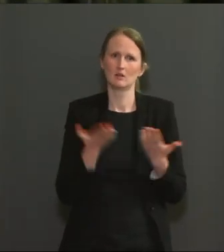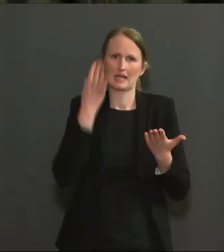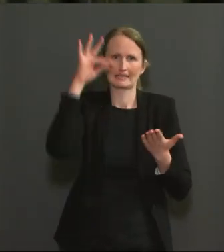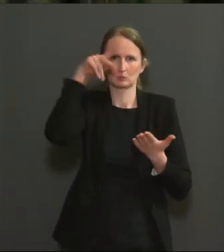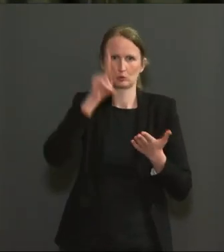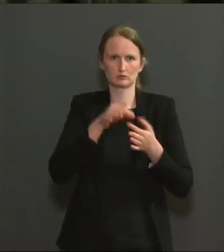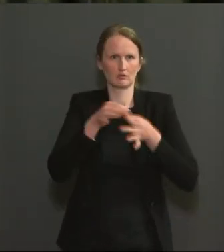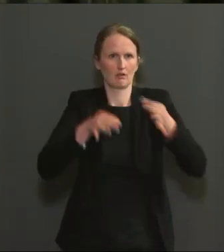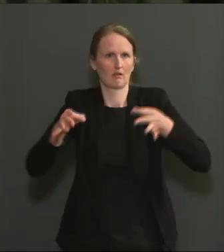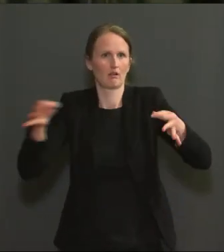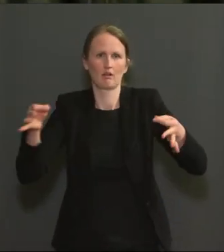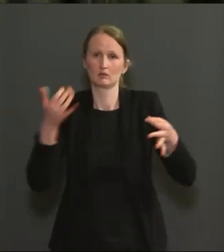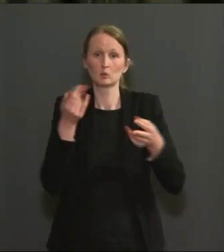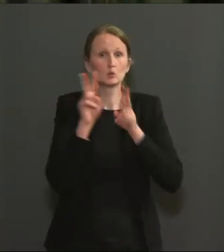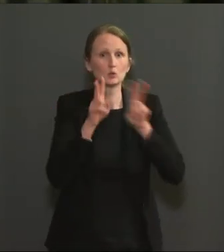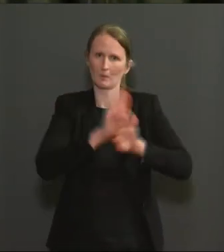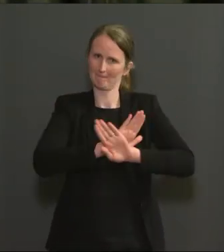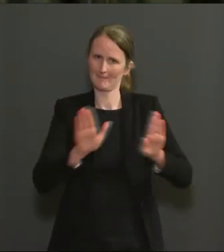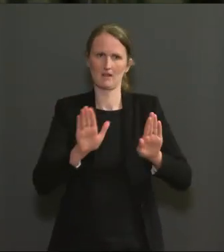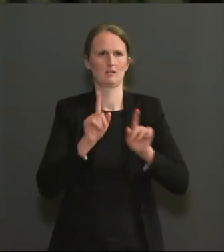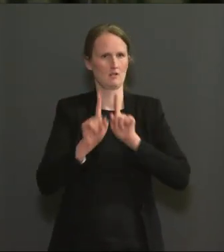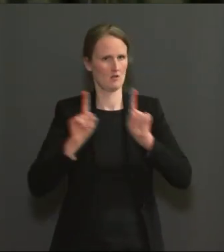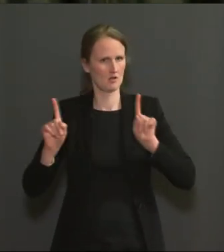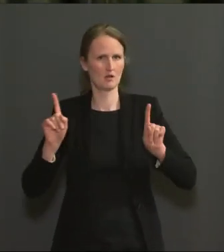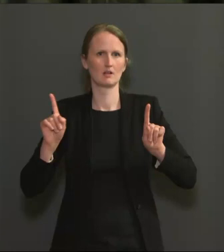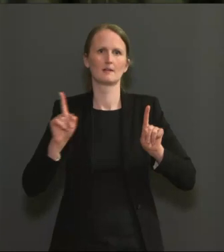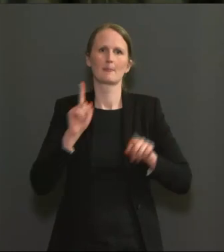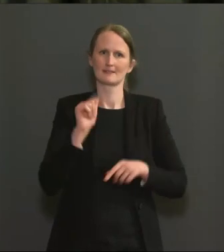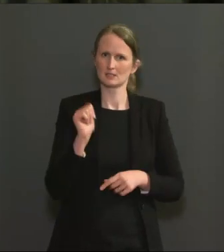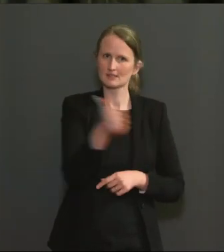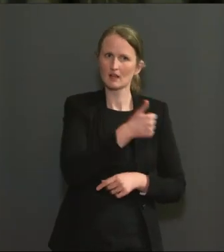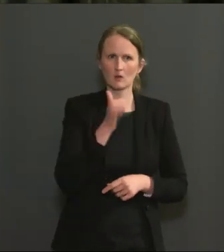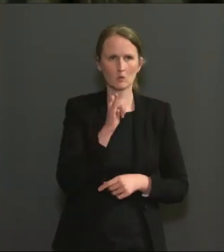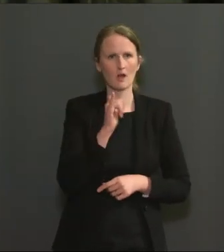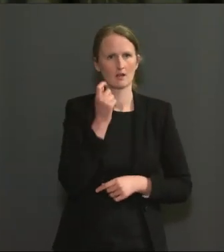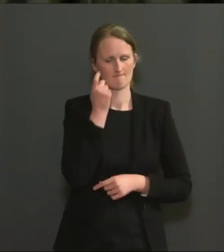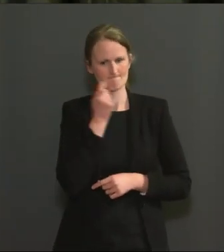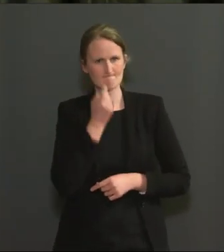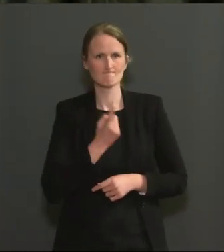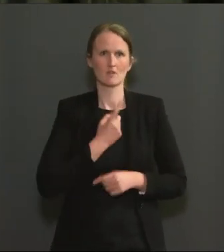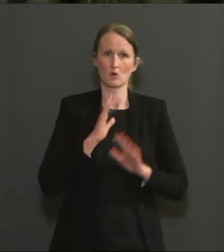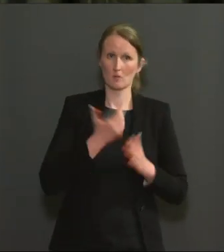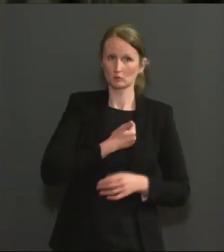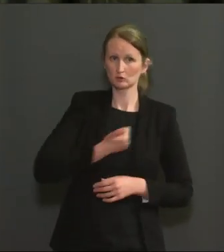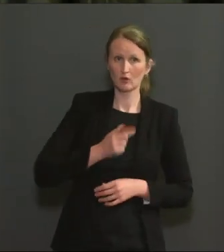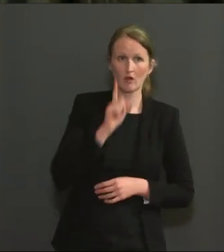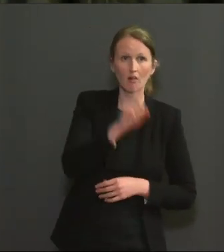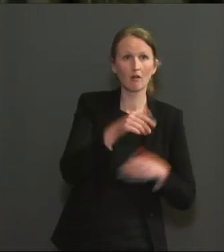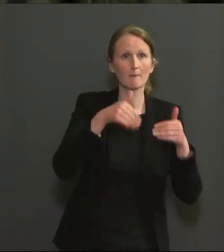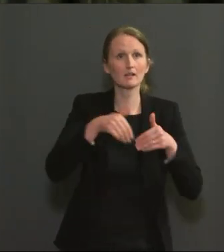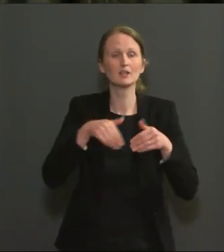appelons donc chacun à s'organiser pour faire ses courses seul et sans s'attarder on n'est pas encore au temps du fun shopping on est